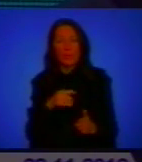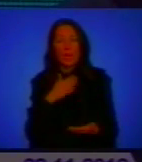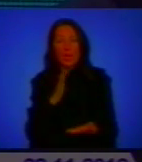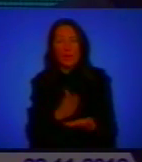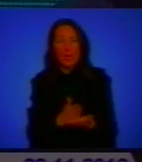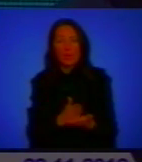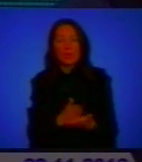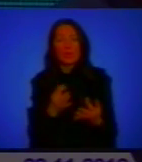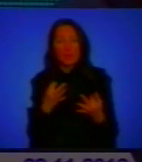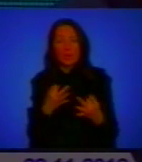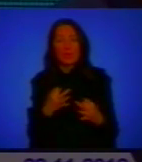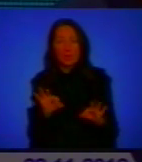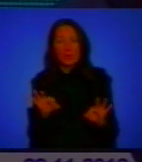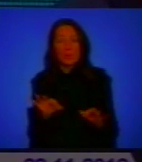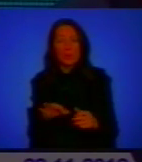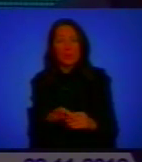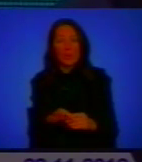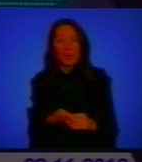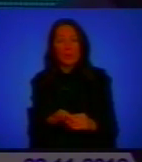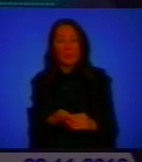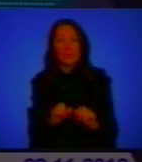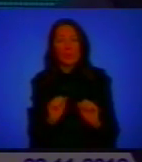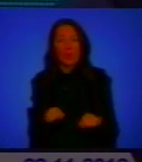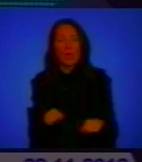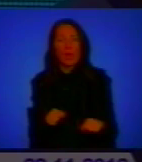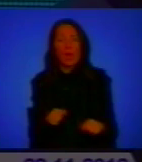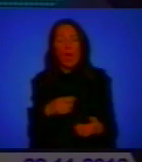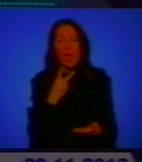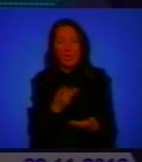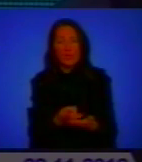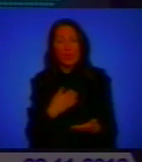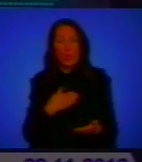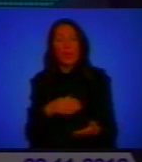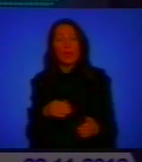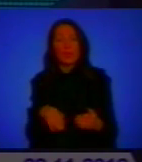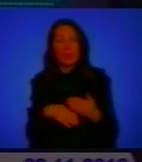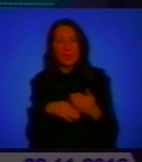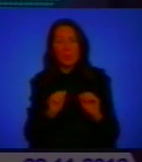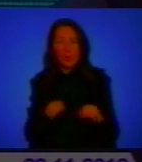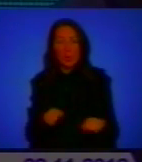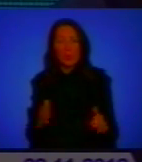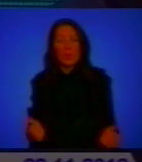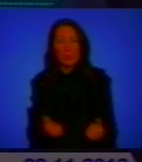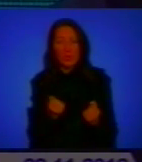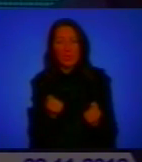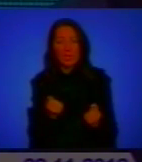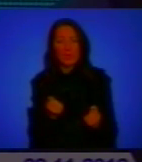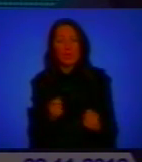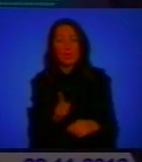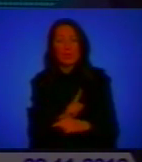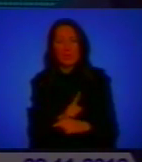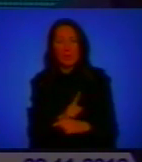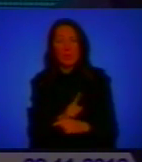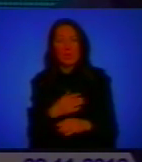являються допустимими. То есть совершенно очевидно, что мы способны поддерживать